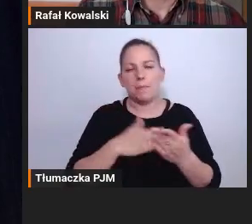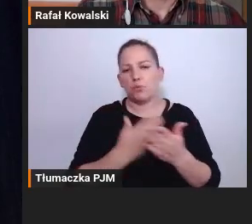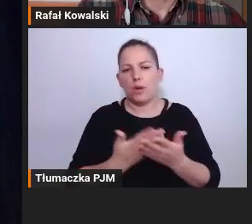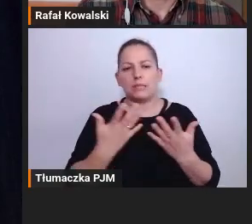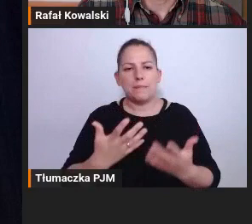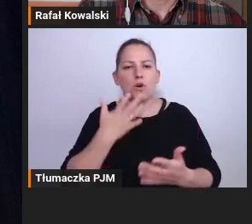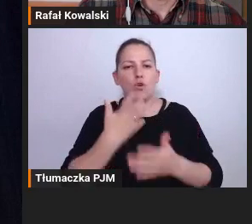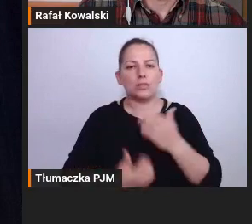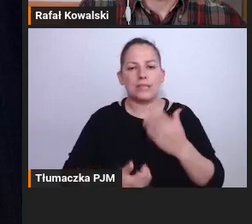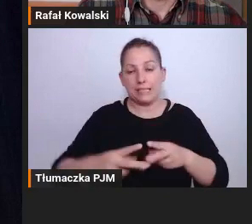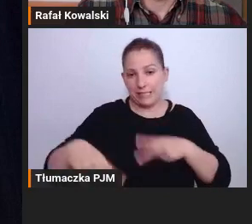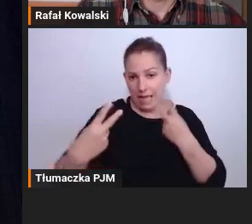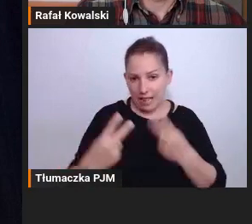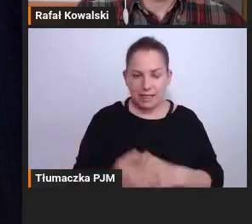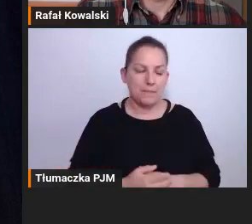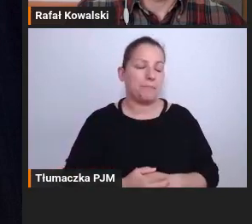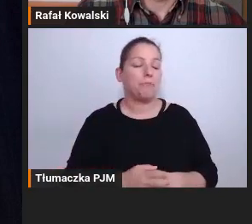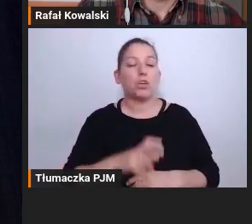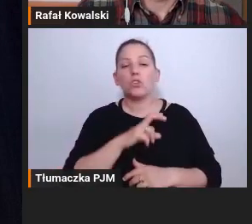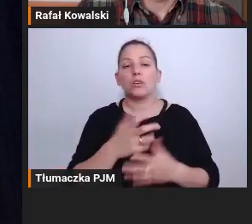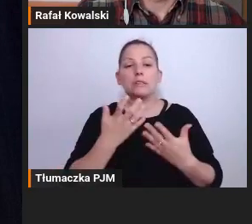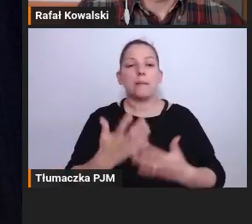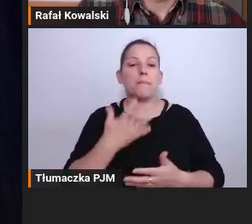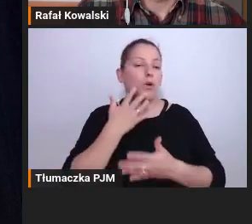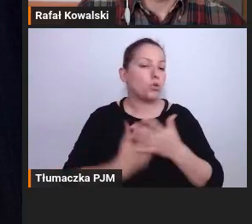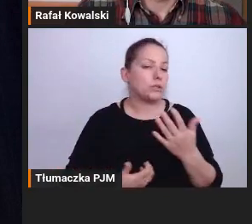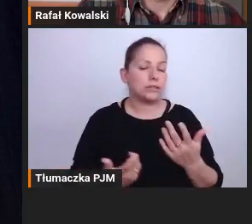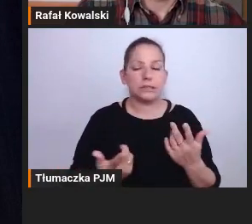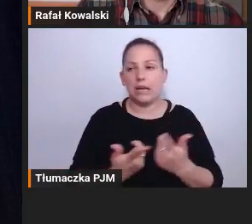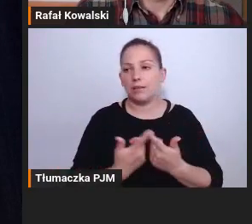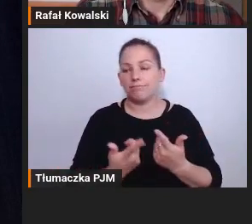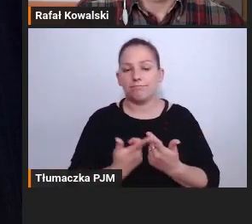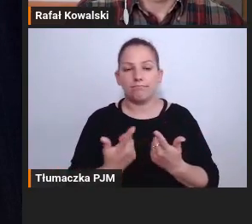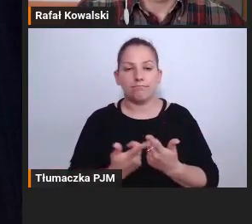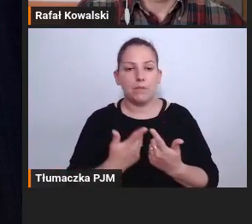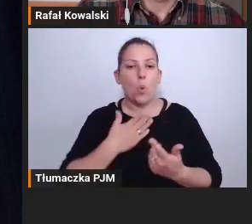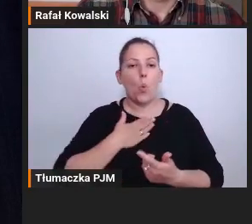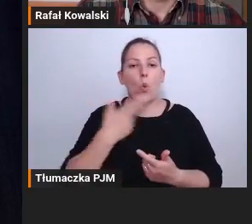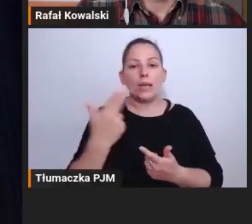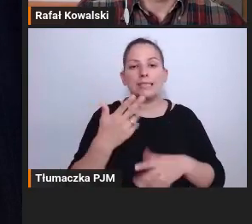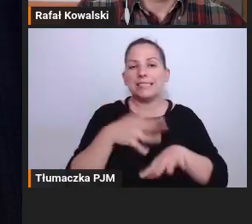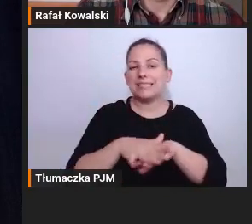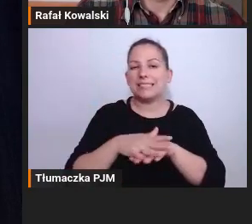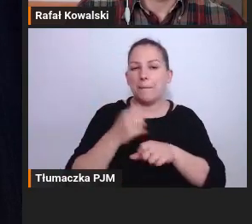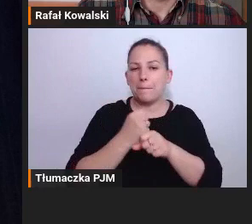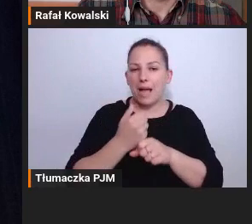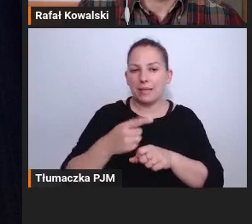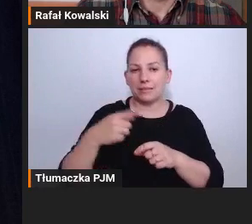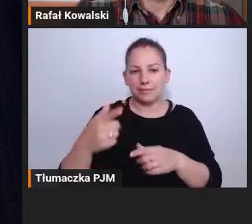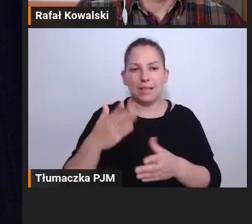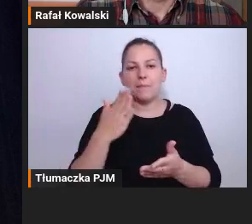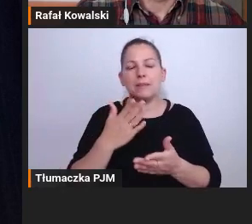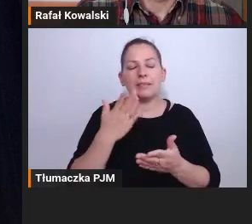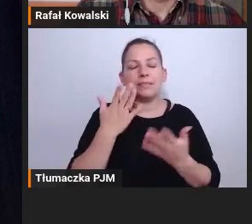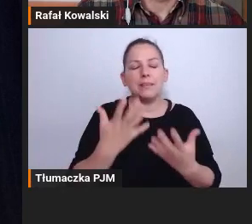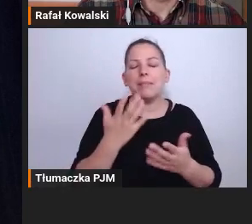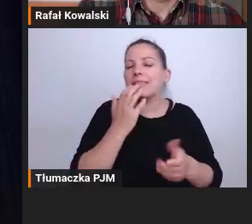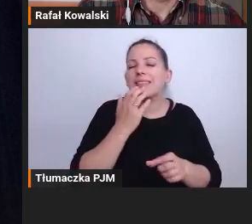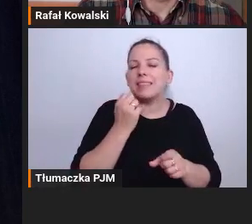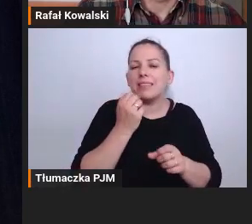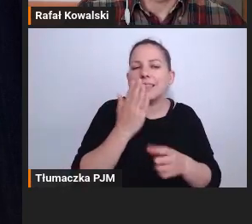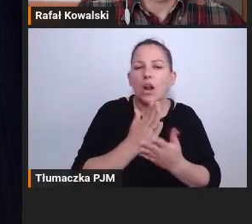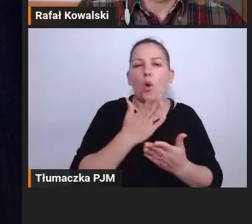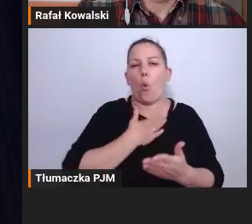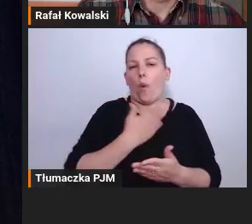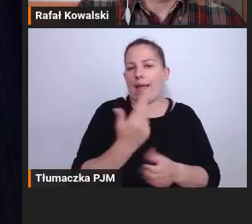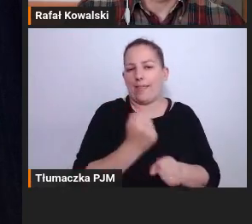korzystać z pracy zdalnej, czy chcemy korzystać z weekendowego systemu czasu pracy, czyli chcemy pracować tylko w weekendy, czy w ogóle